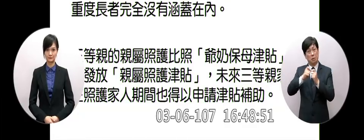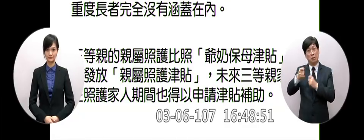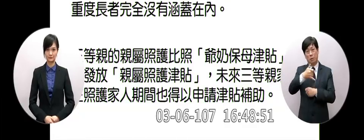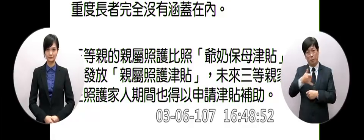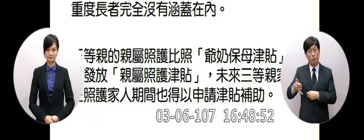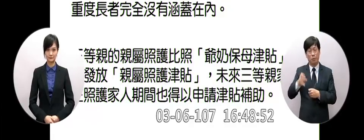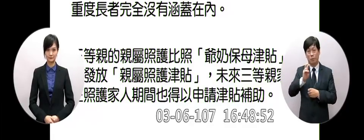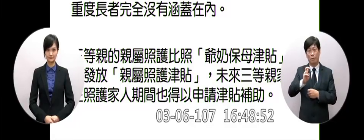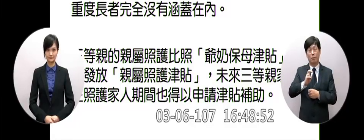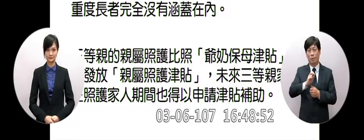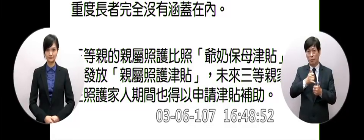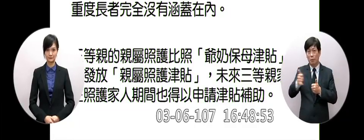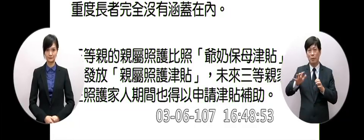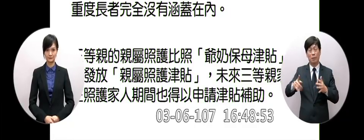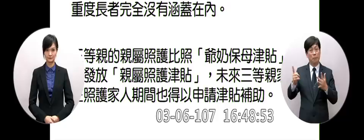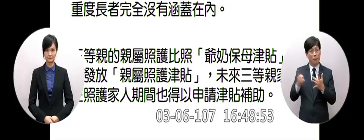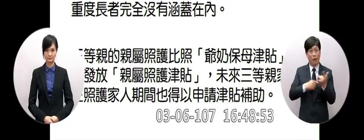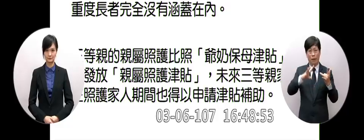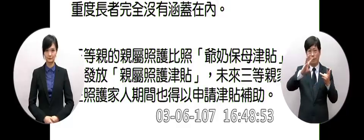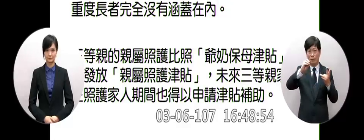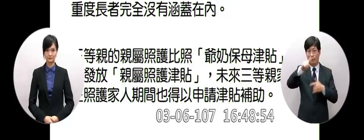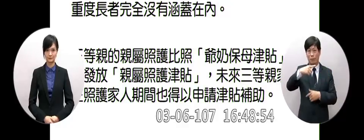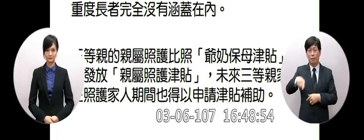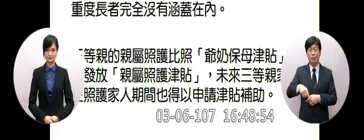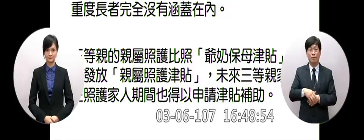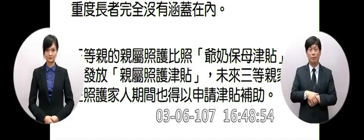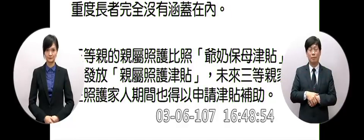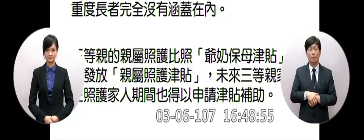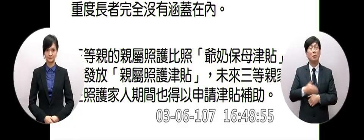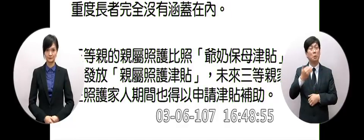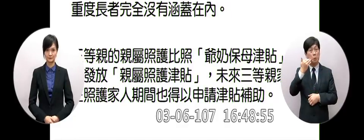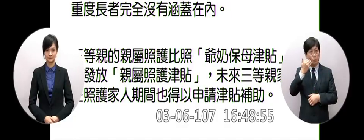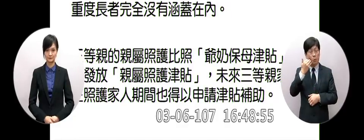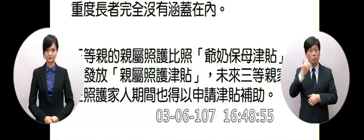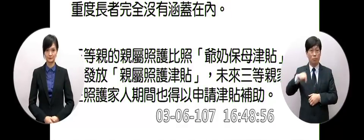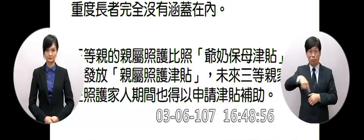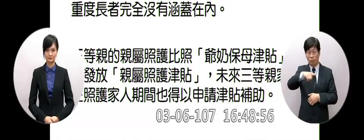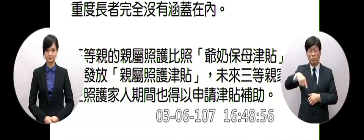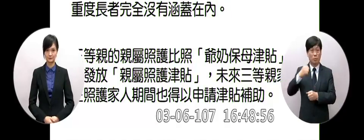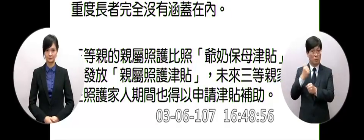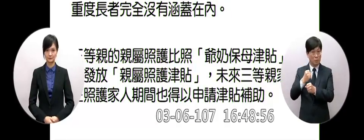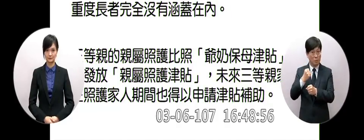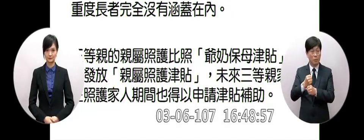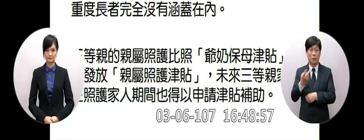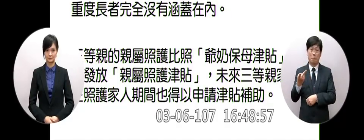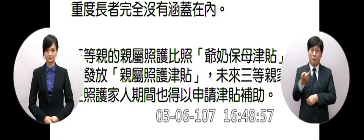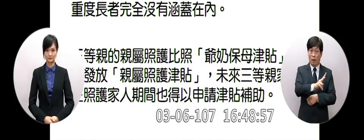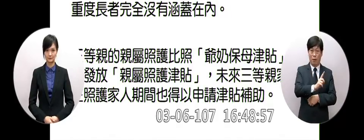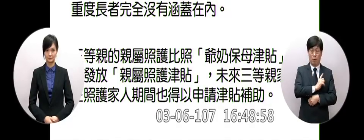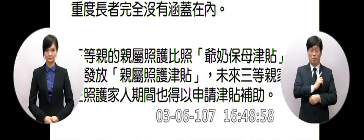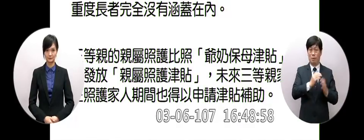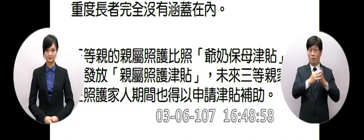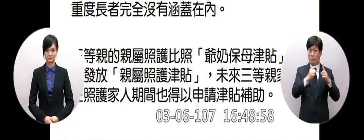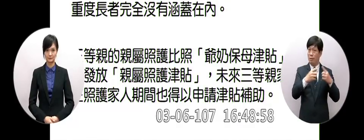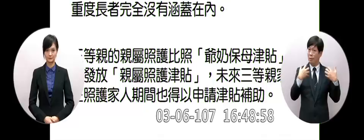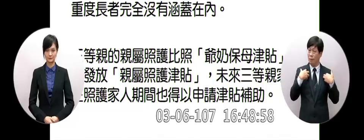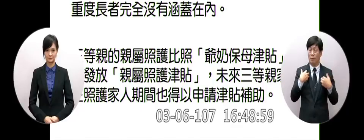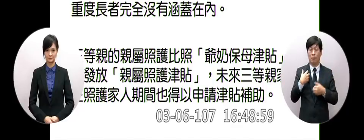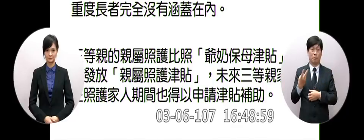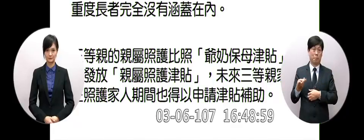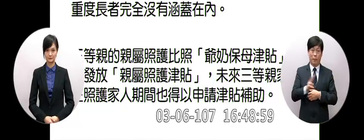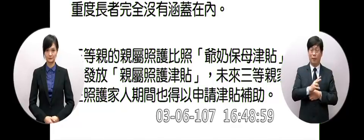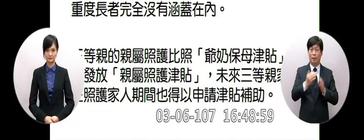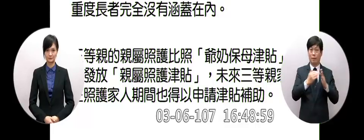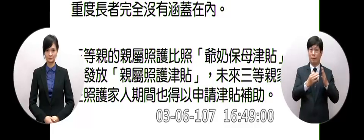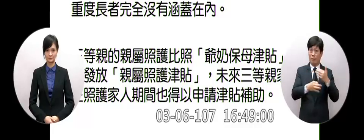员，因为现在还短缺40000人的长照员，如果把这样的工作让亲属来做，让亲